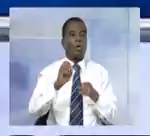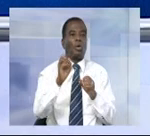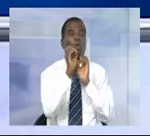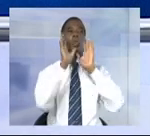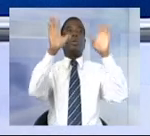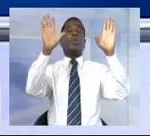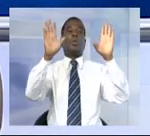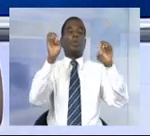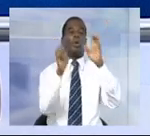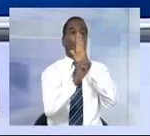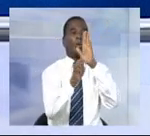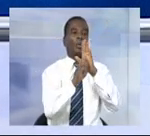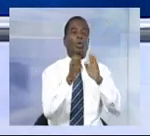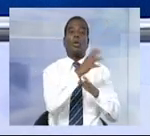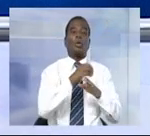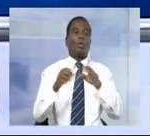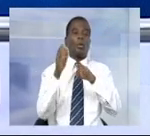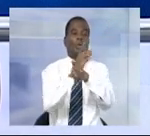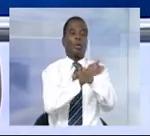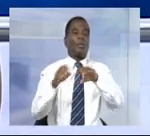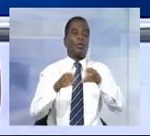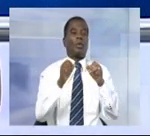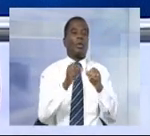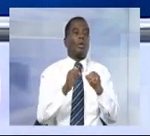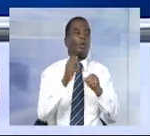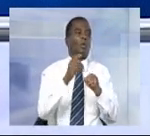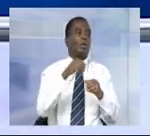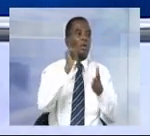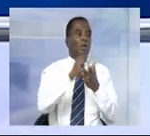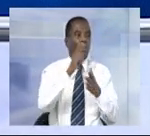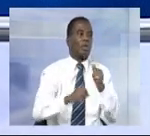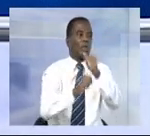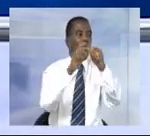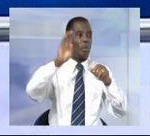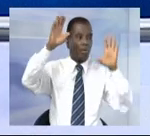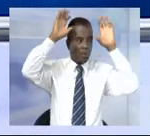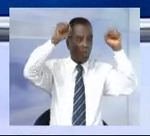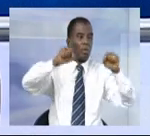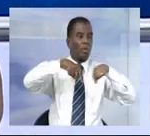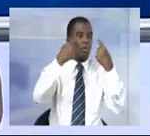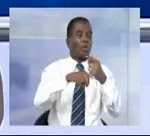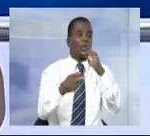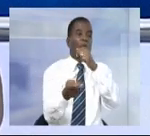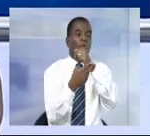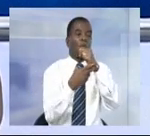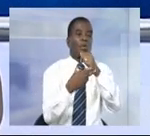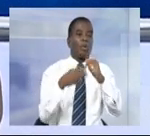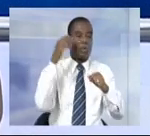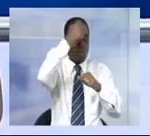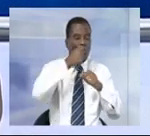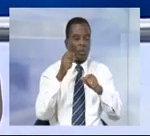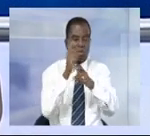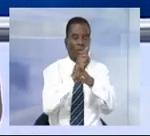économique. Le pays a fait des progrès remarquables. Ces propos sont soutenus par le président du groupe de la BAD, la Banque